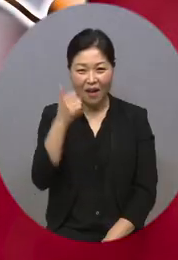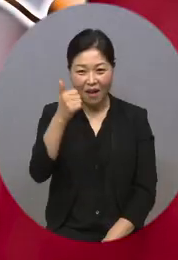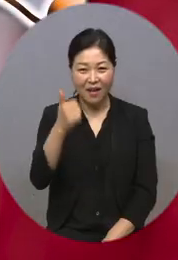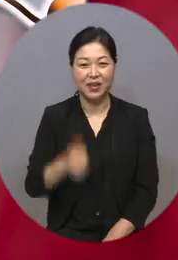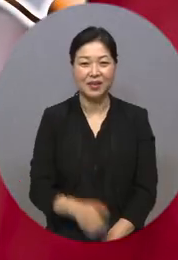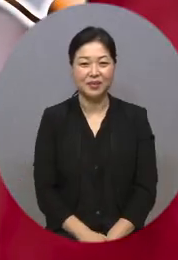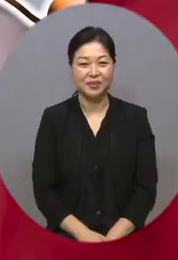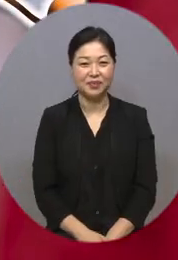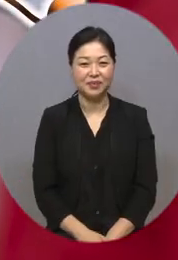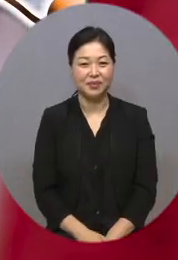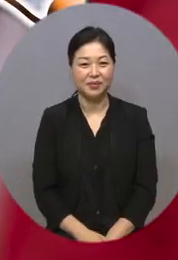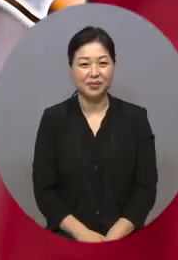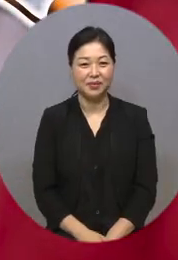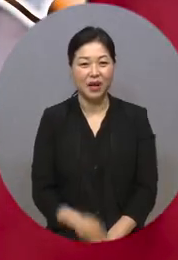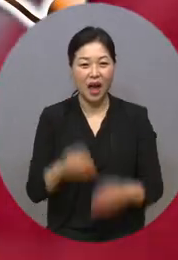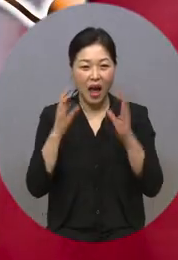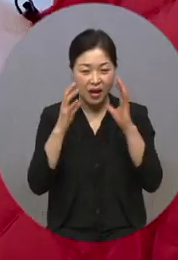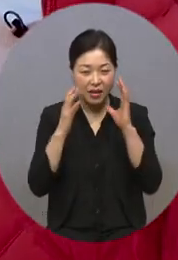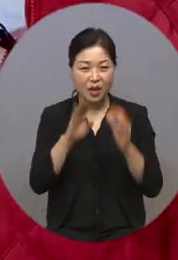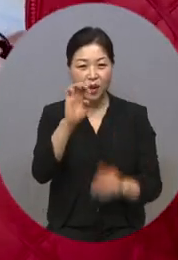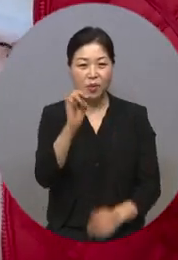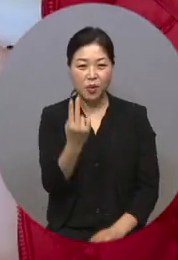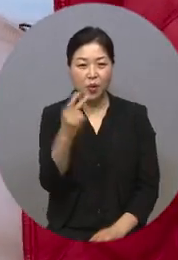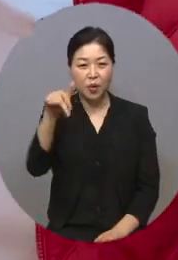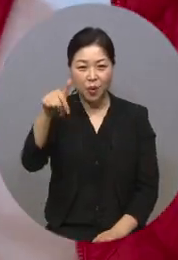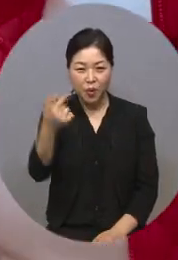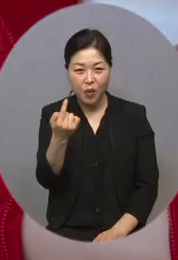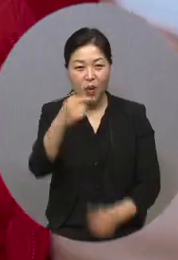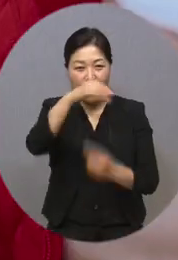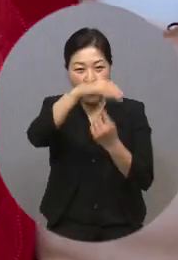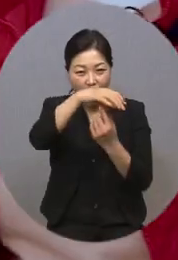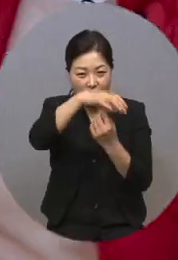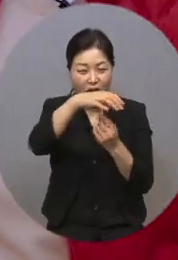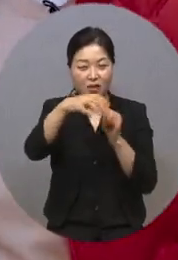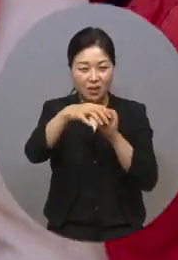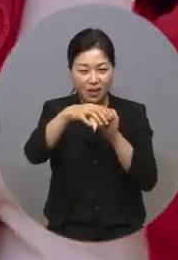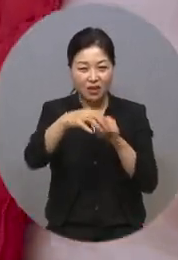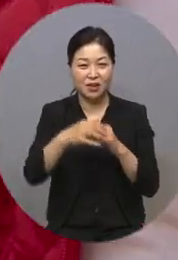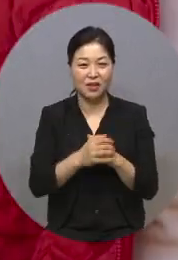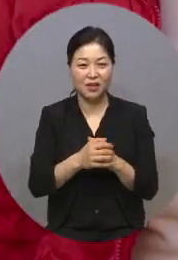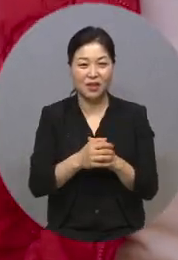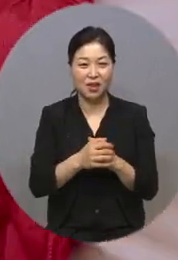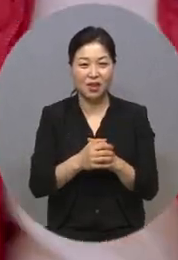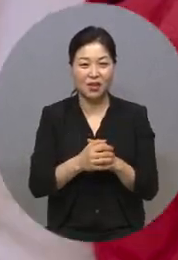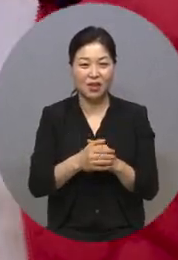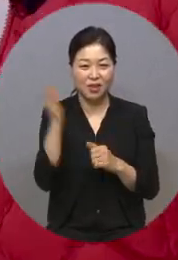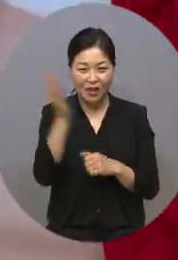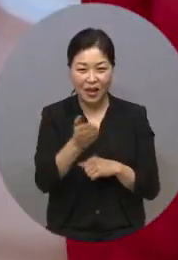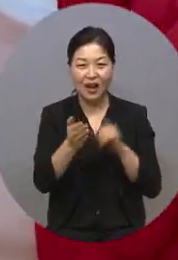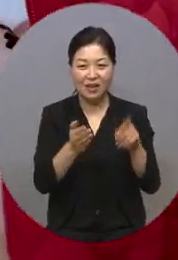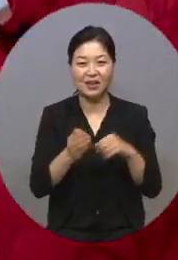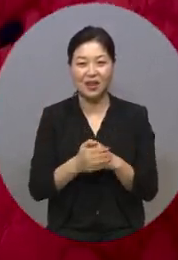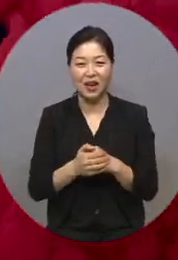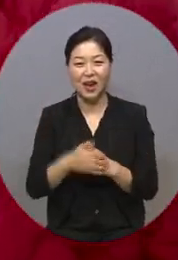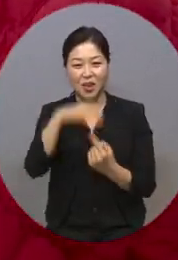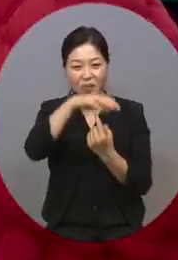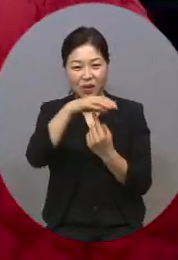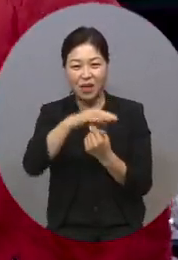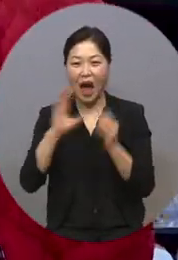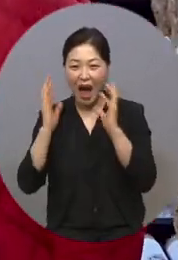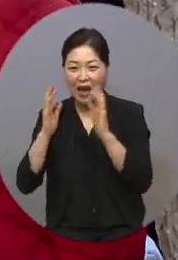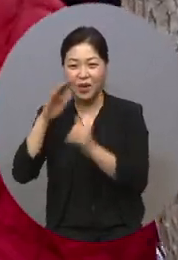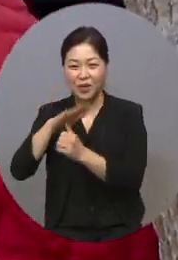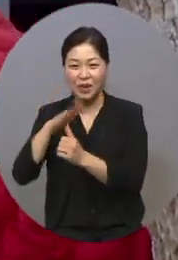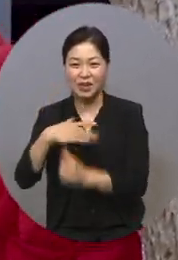아, 아이들은 사실상 표고버섯을 땡! 어떻게 아이들은 표고버섯을 싫어하지요 사실. 네. 예 들어가시면 됩니다.